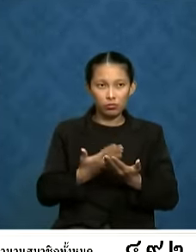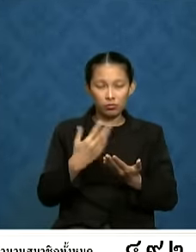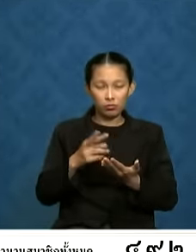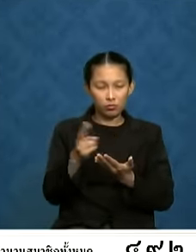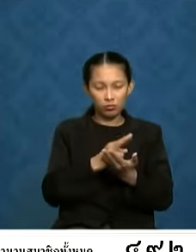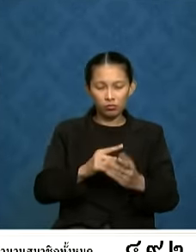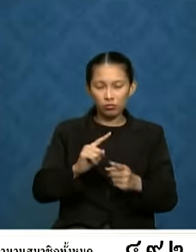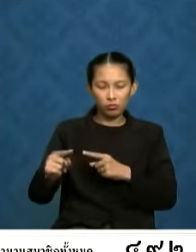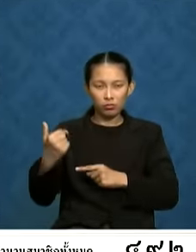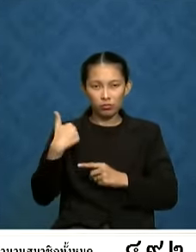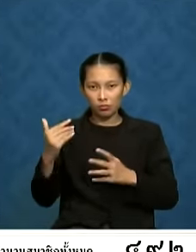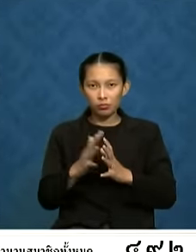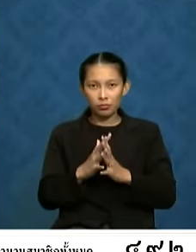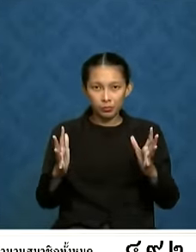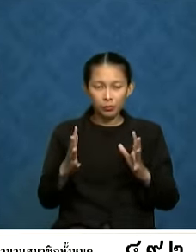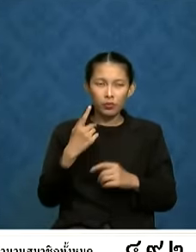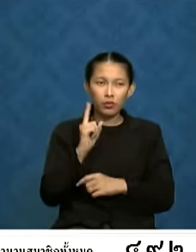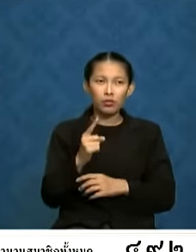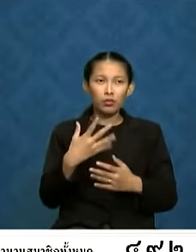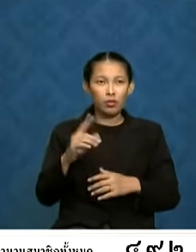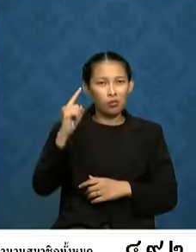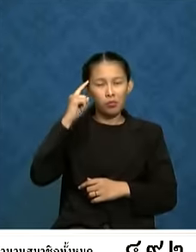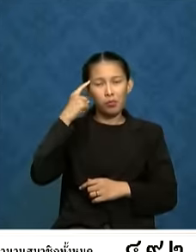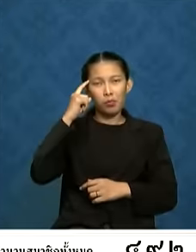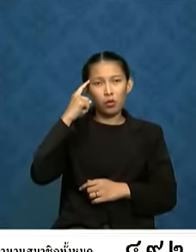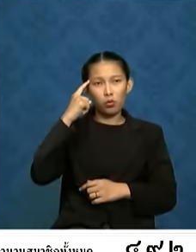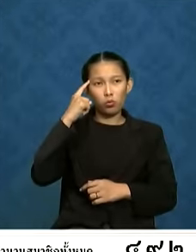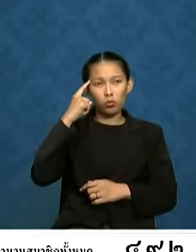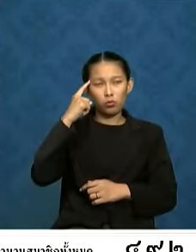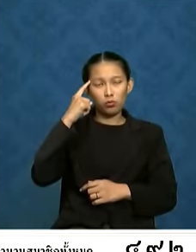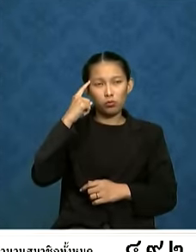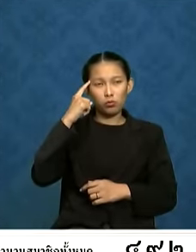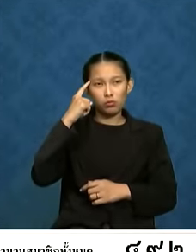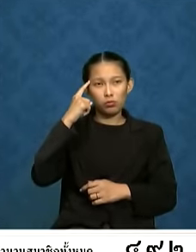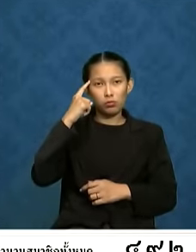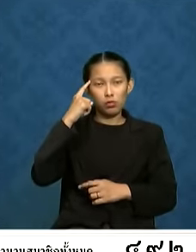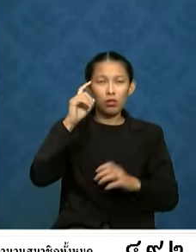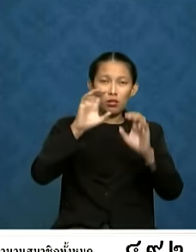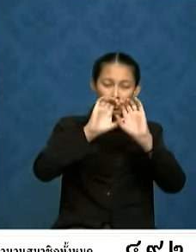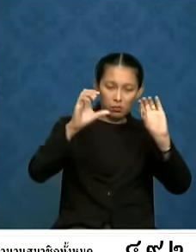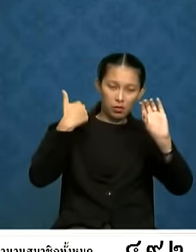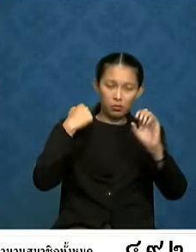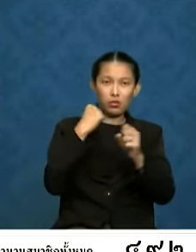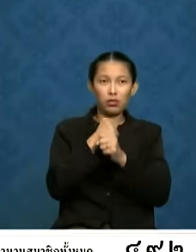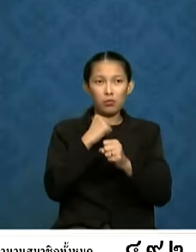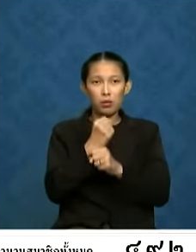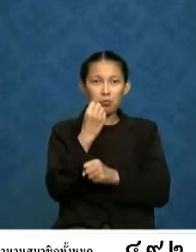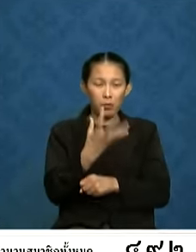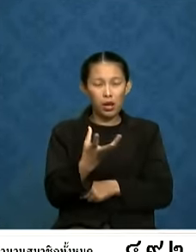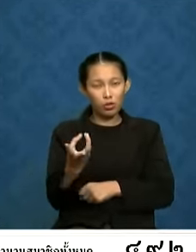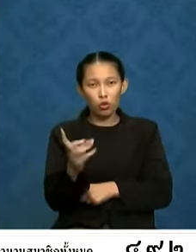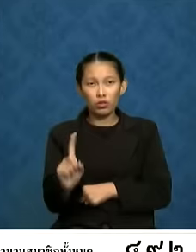หลากหลายฉบับนะครับเอาเข้าจริงเราก็แทบไม่ทราบด้วยซ้ำนะครับว่ารัฐบาลมีการปฏิบัติมากน้อยเพียง